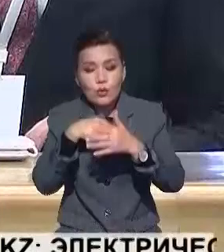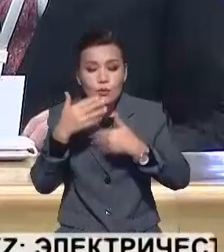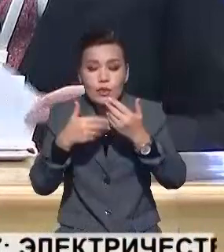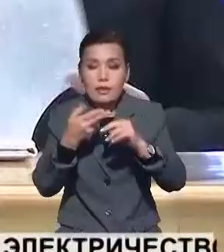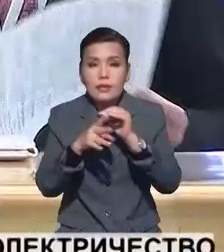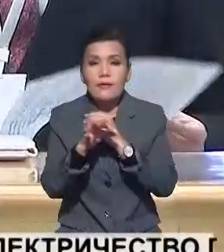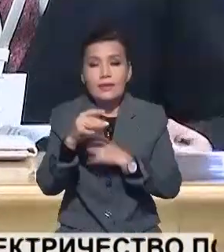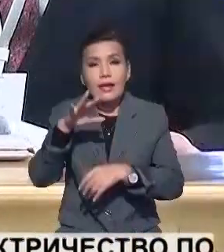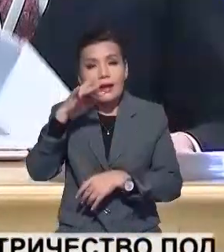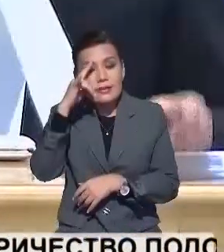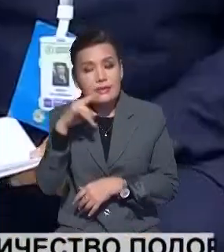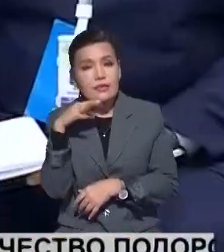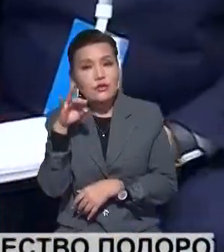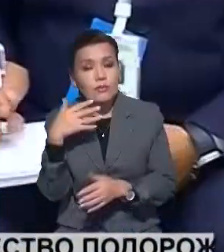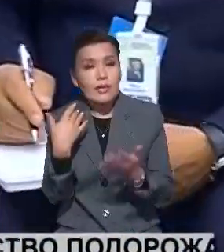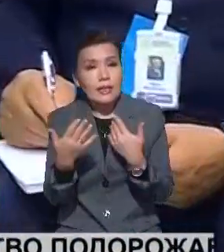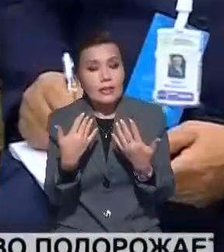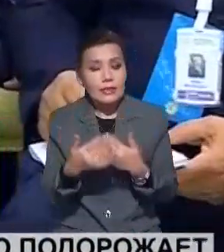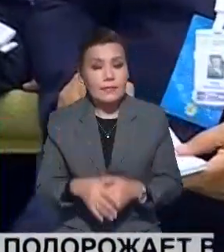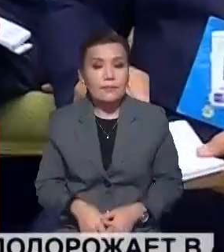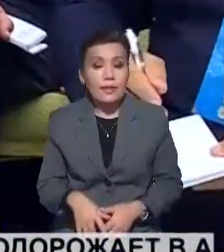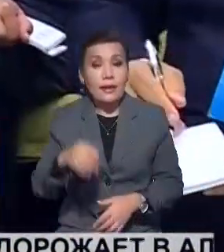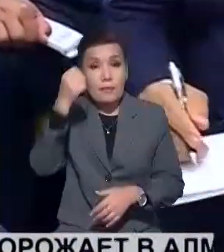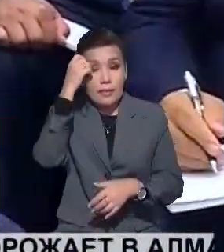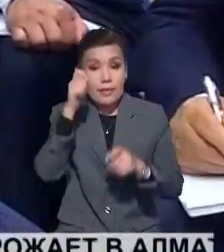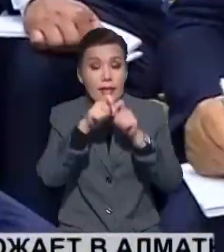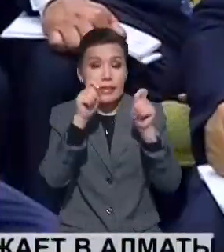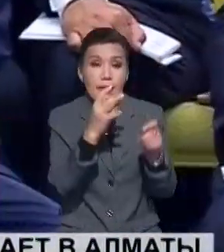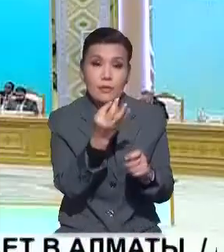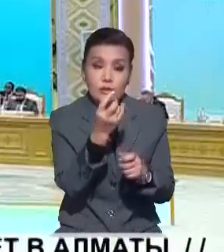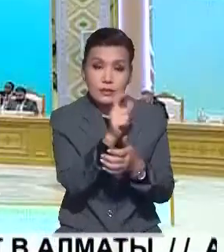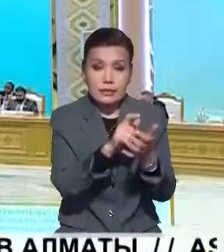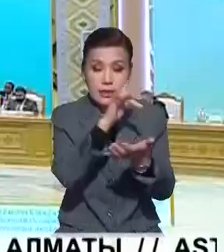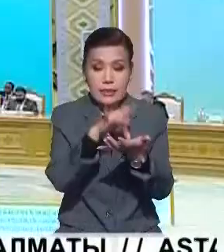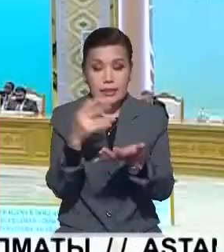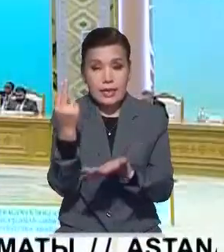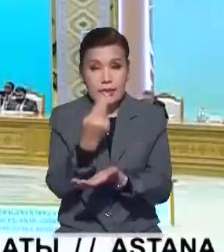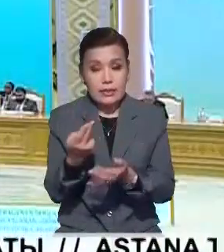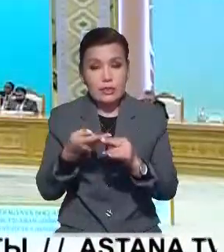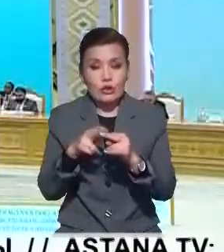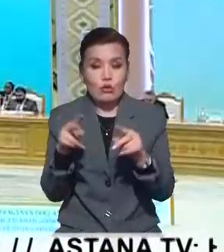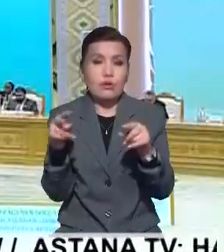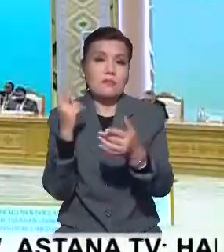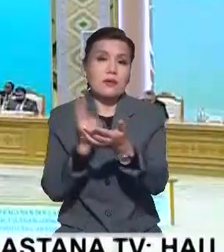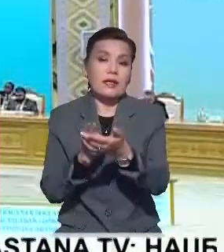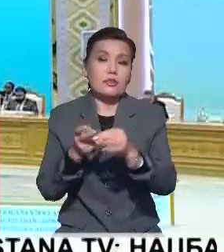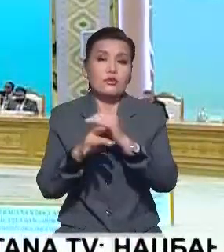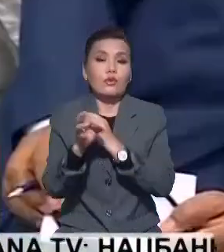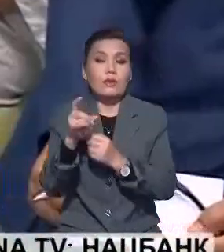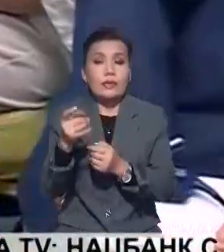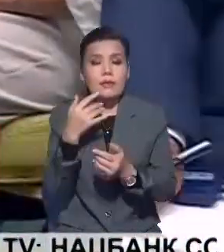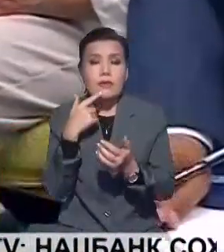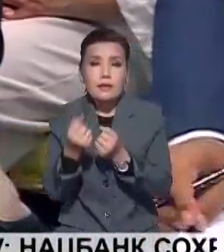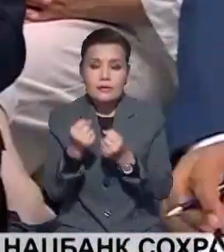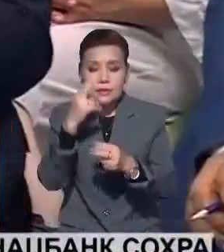казах отношений отти памт ещ одно яркое свидетельство нерушимых братских связей